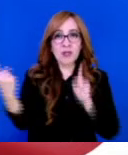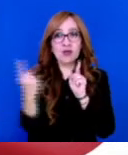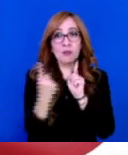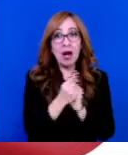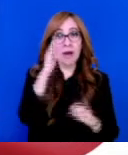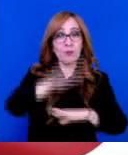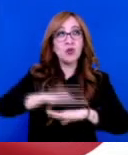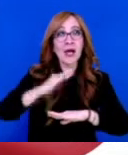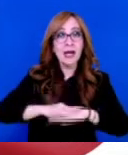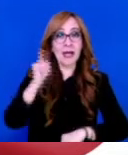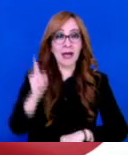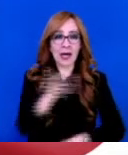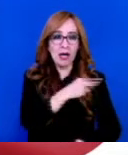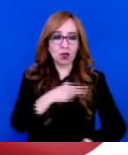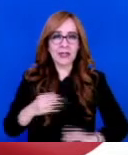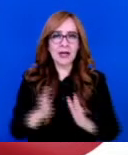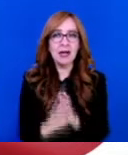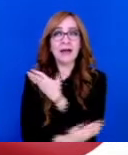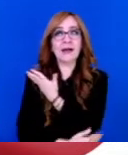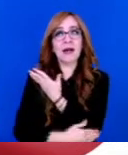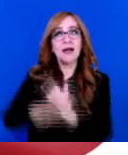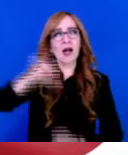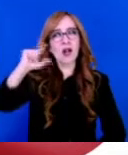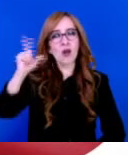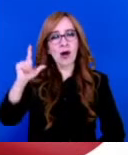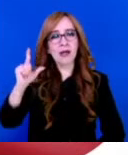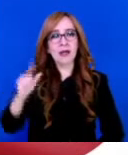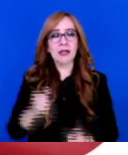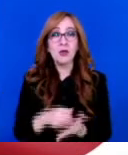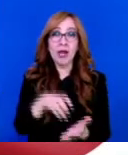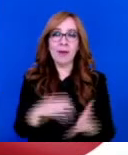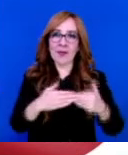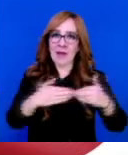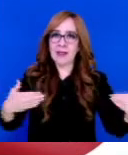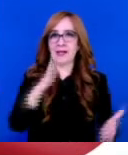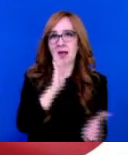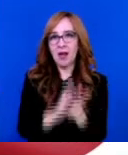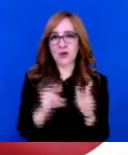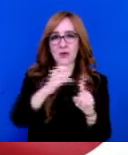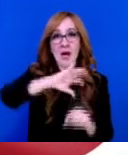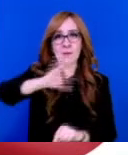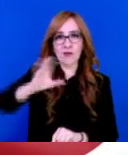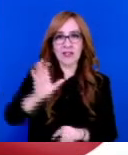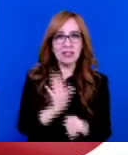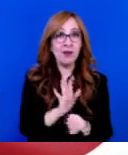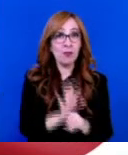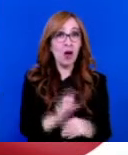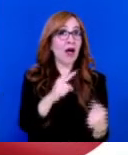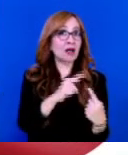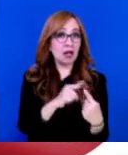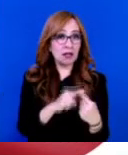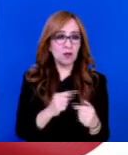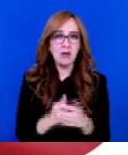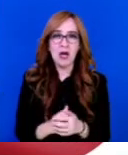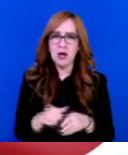dan negara-negara di wilayah yang berbatasan langsung dengan Provinsi Papua. Di antaranya adalah